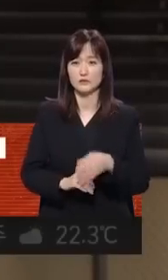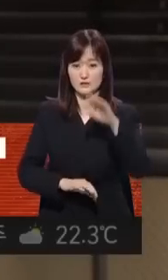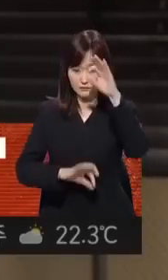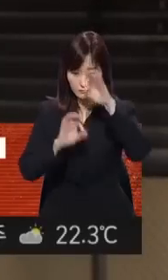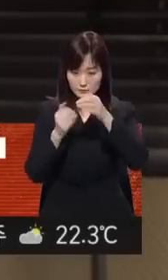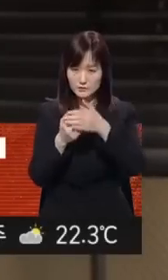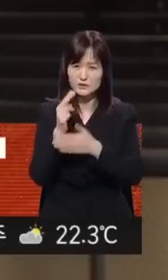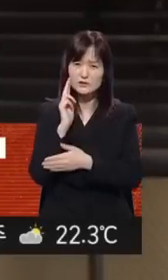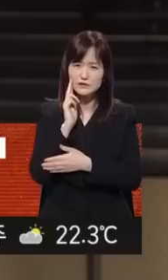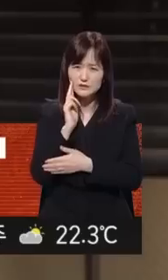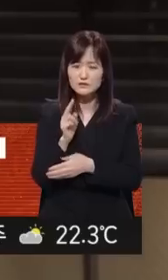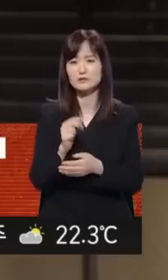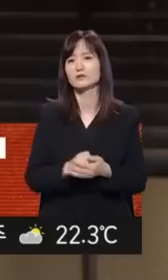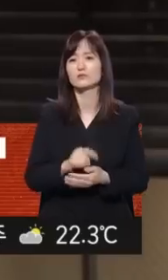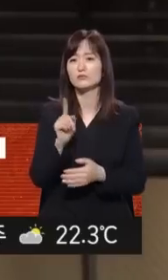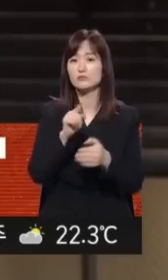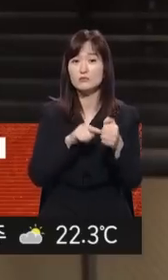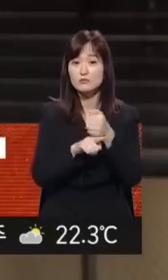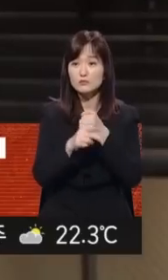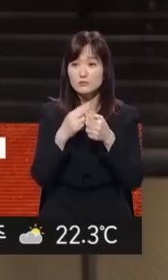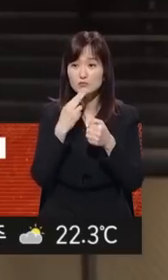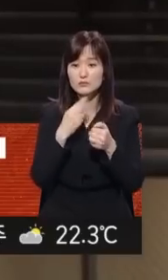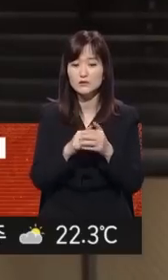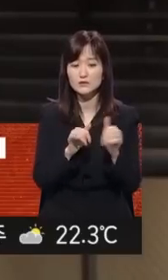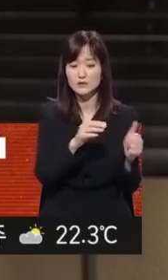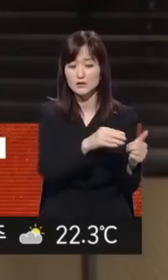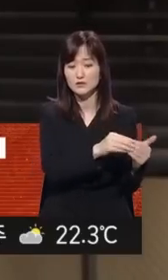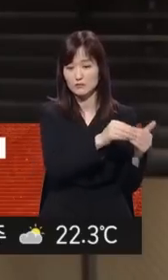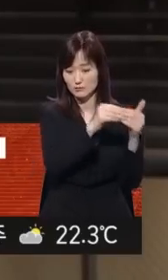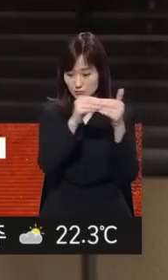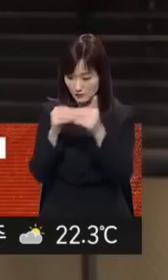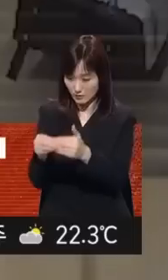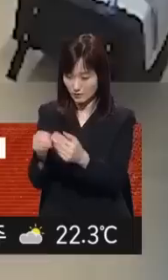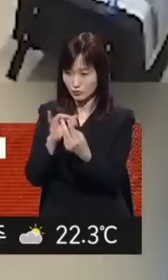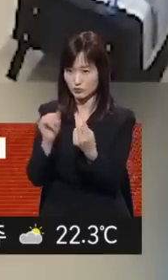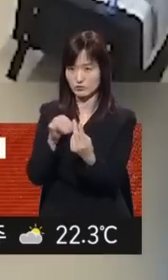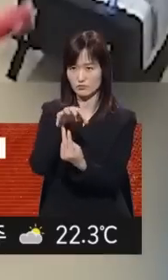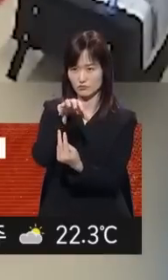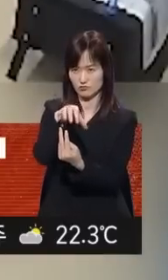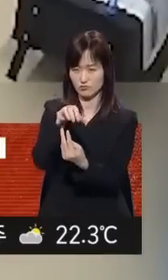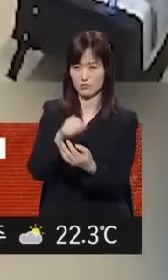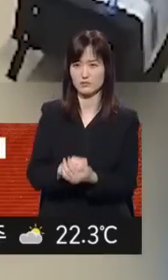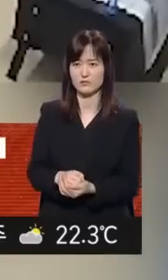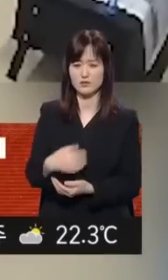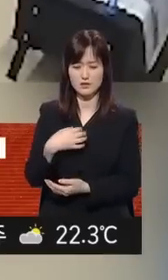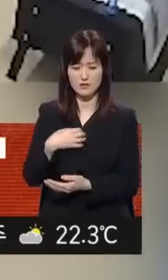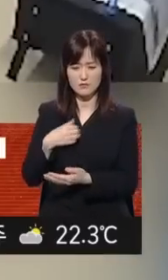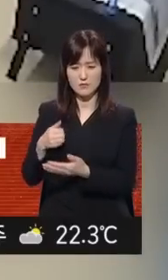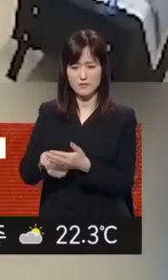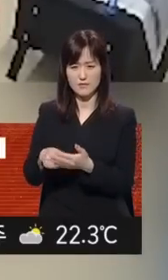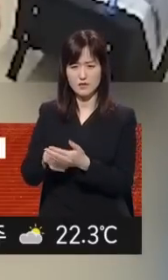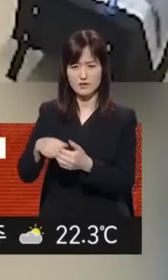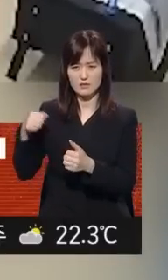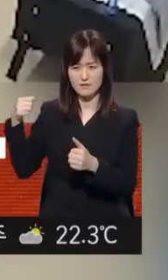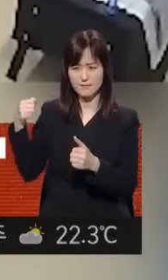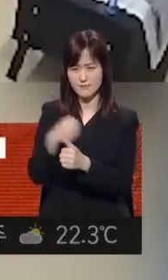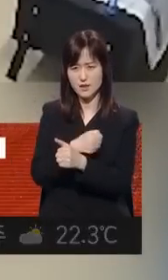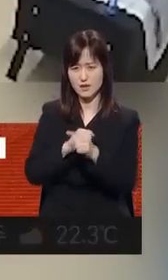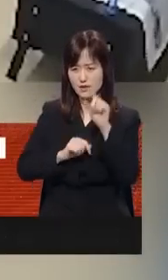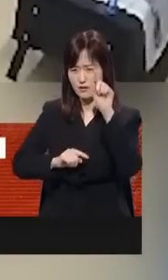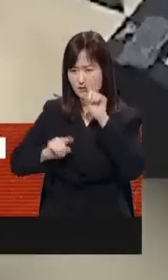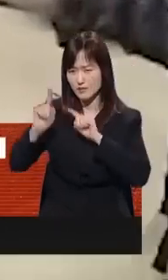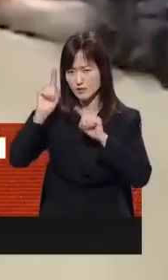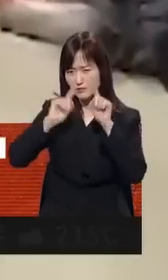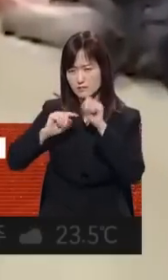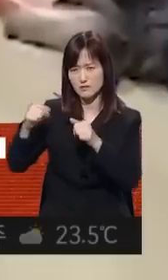사건입니다 아무런 이유 없이 사람들을 데리고 두 사람 데려가서 위험한 물건 같은 걸 이용해서 상해 폭행 이런